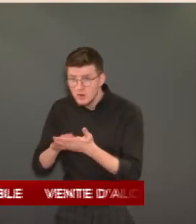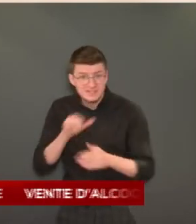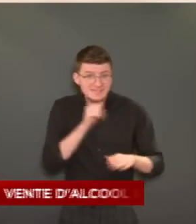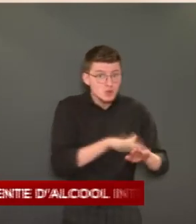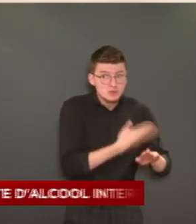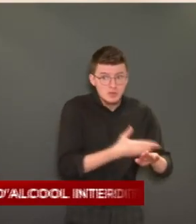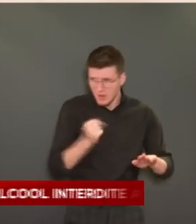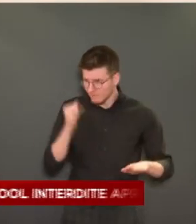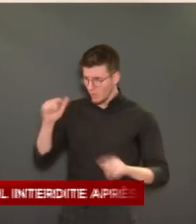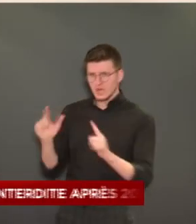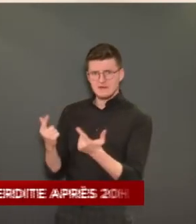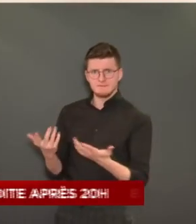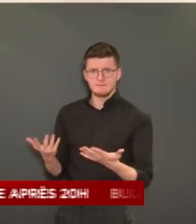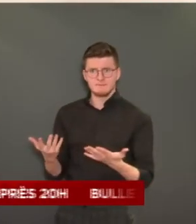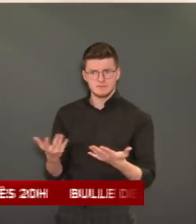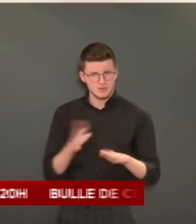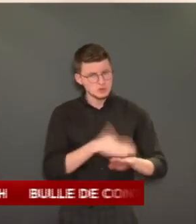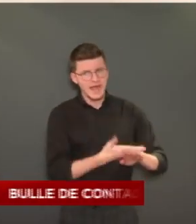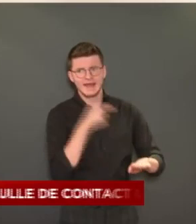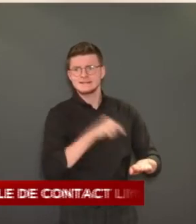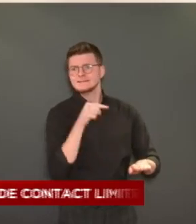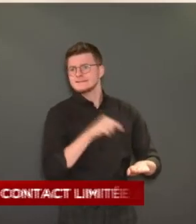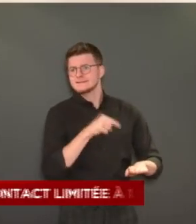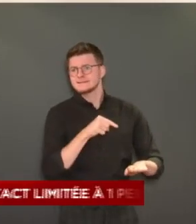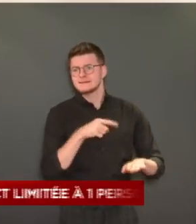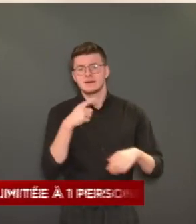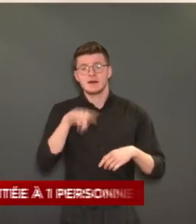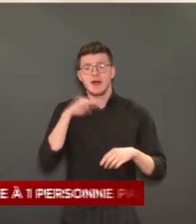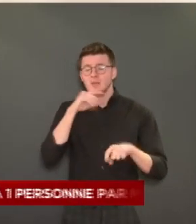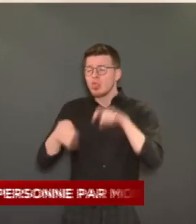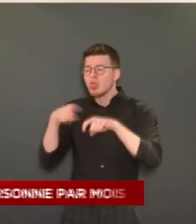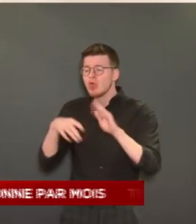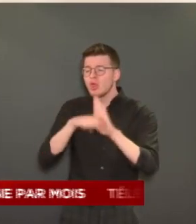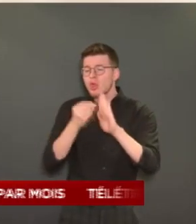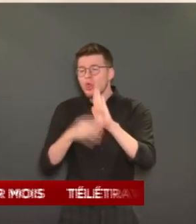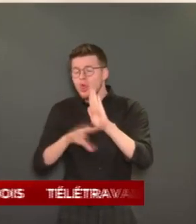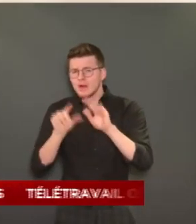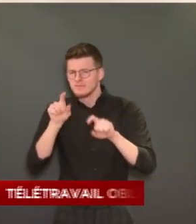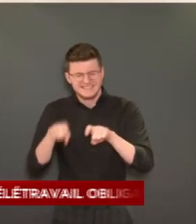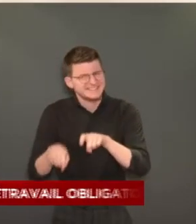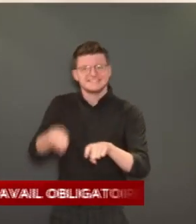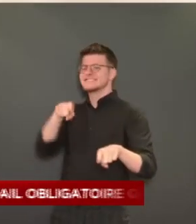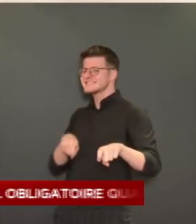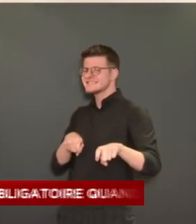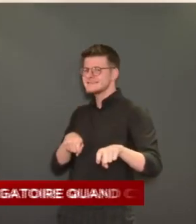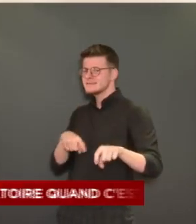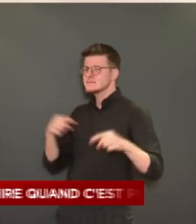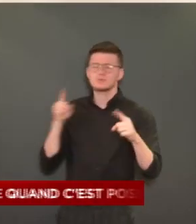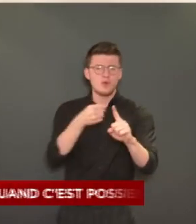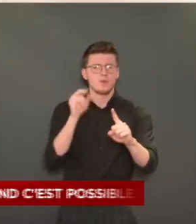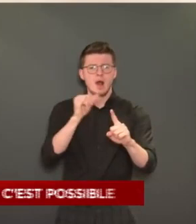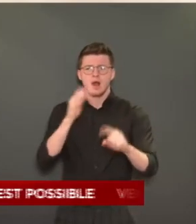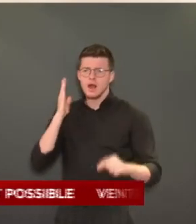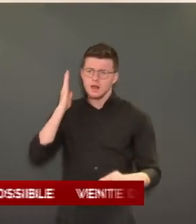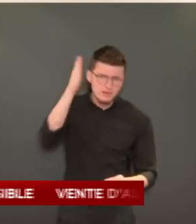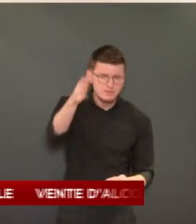pas de bonheur, pas de vie. Et aujourd'hui, nous devons tous faire un pas de côté. Un pas de côté en